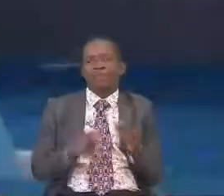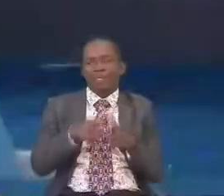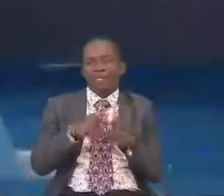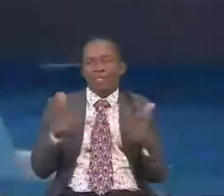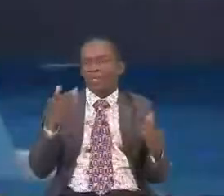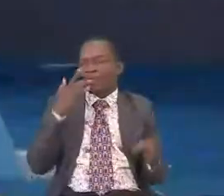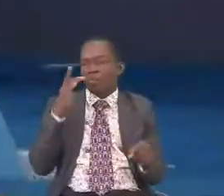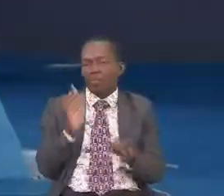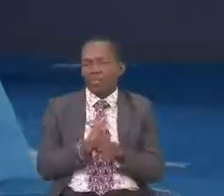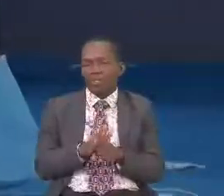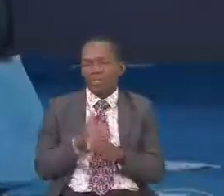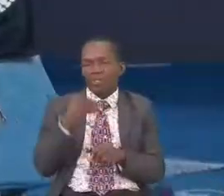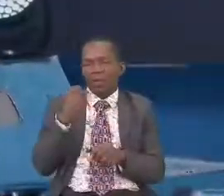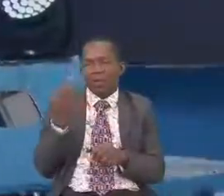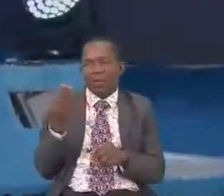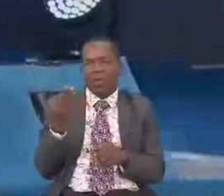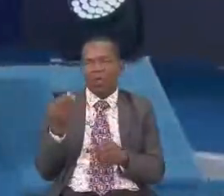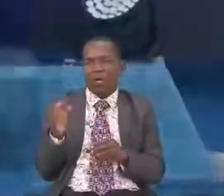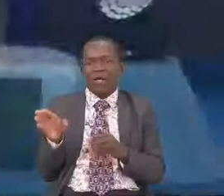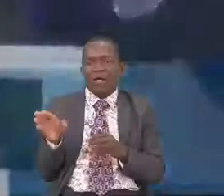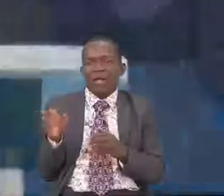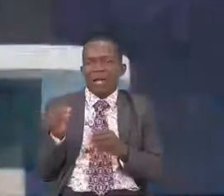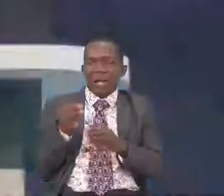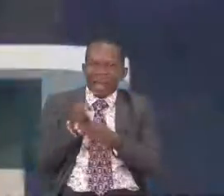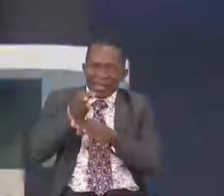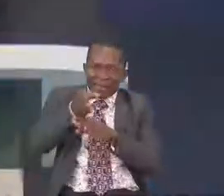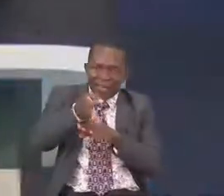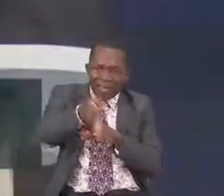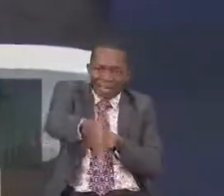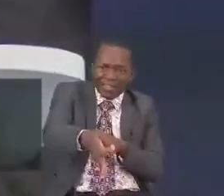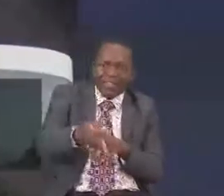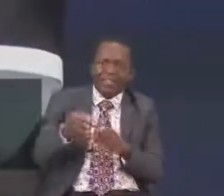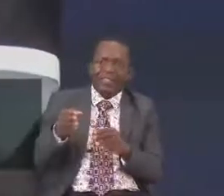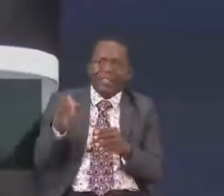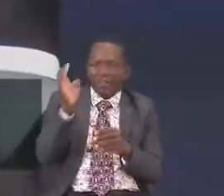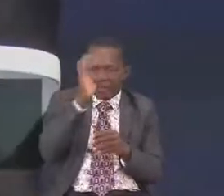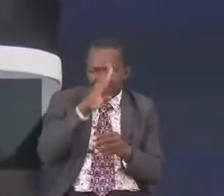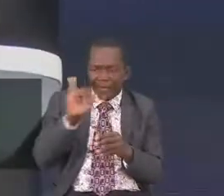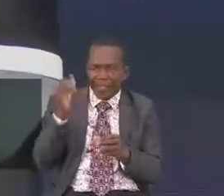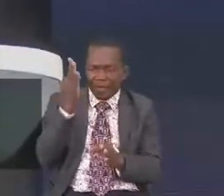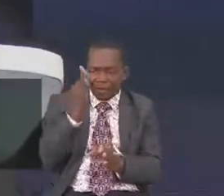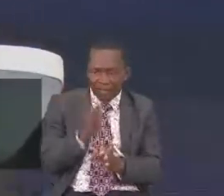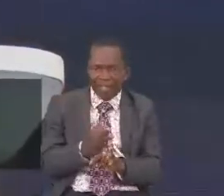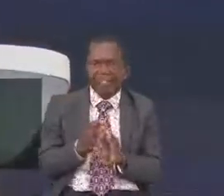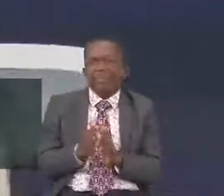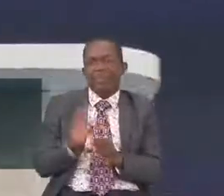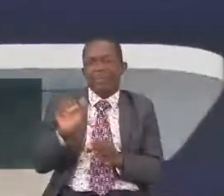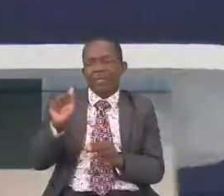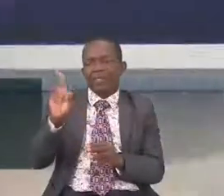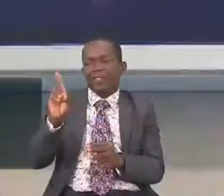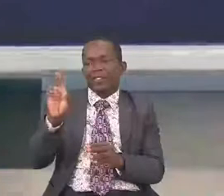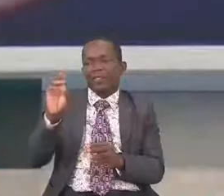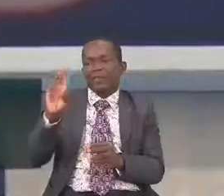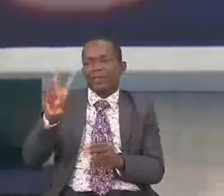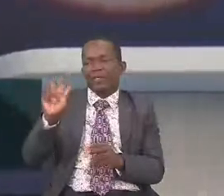qui cherche. Pour une foi progressive qui cherche. Comme Josué se